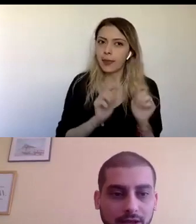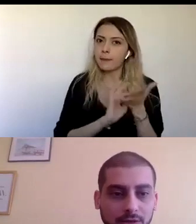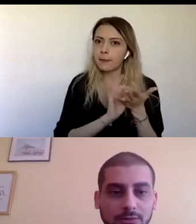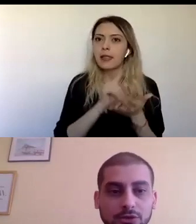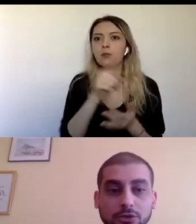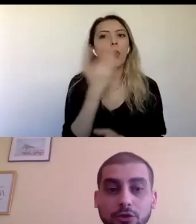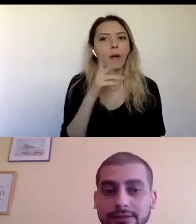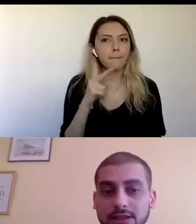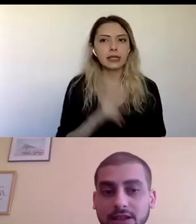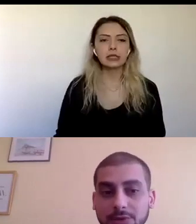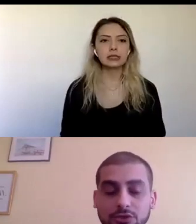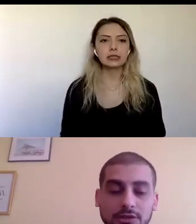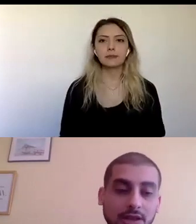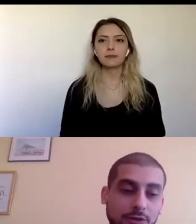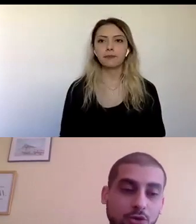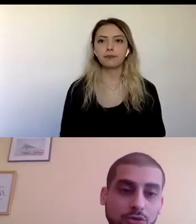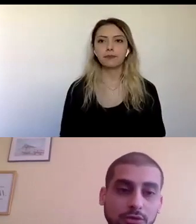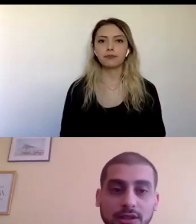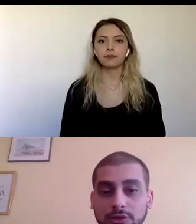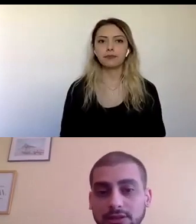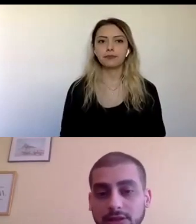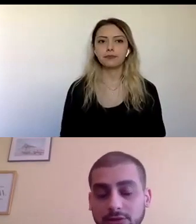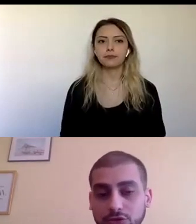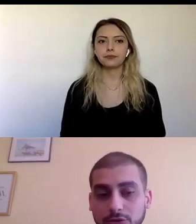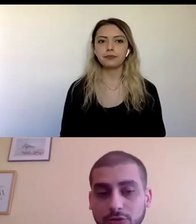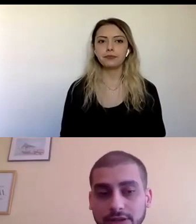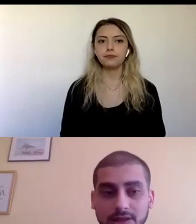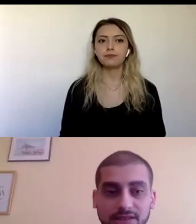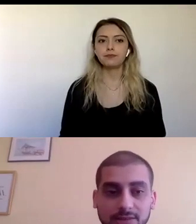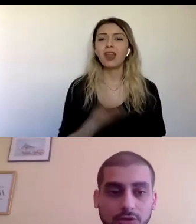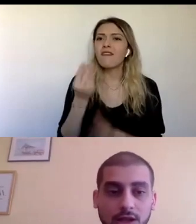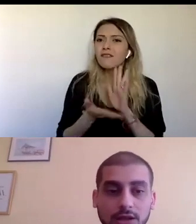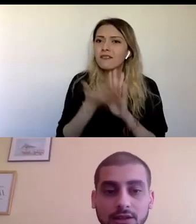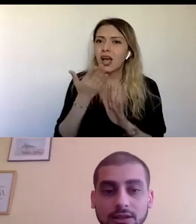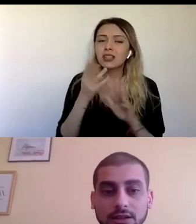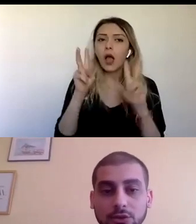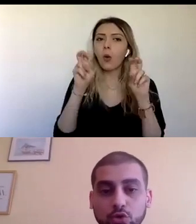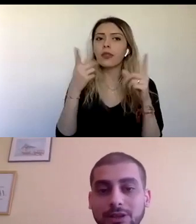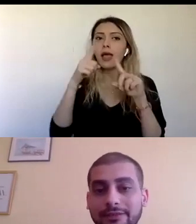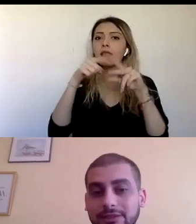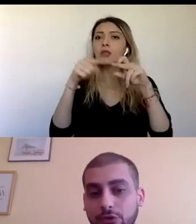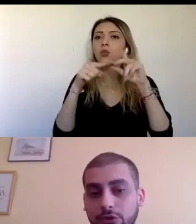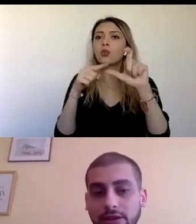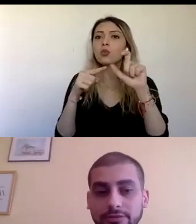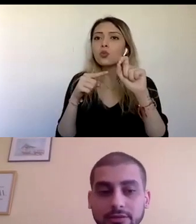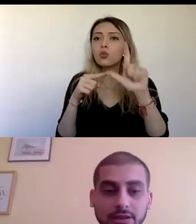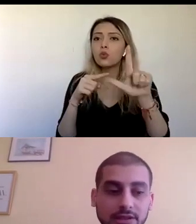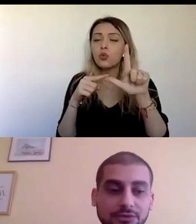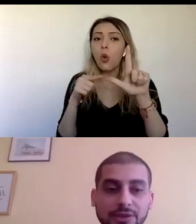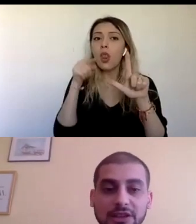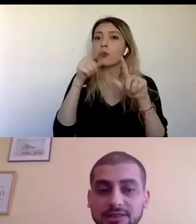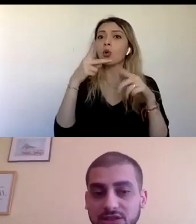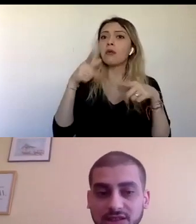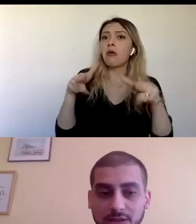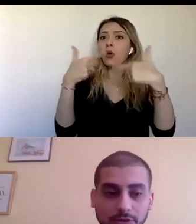Sanal arka plan kullanımı. Trollerden kaçmak şu anda en çok kullanılan konuşulan konulardan bir tanesi bu. Zoom'a giren troller,